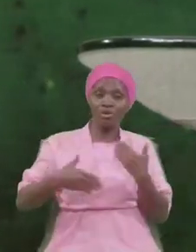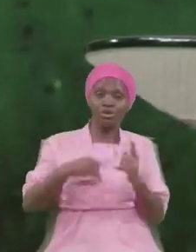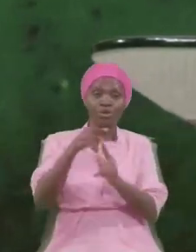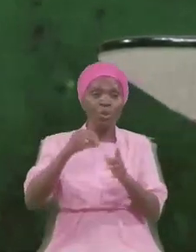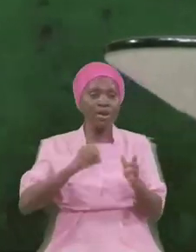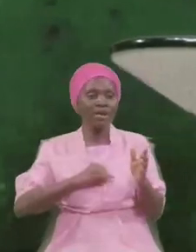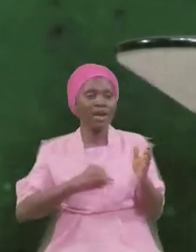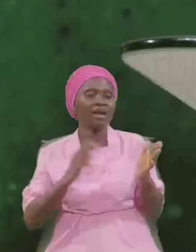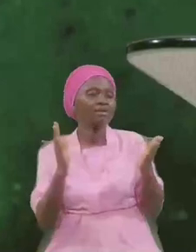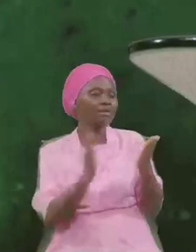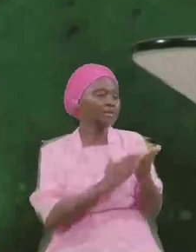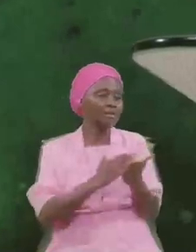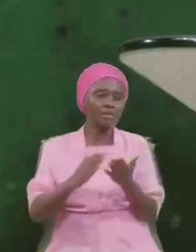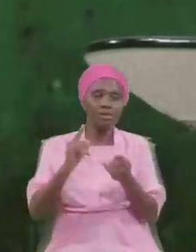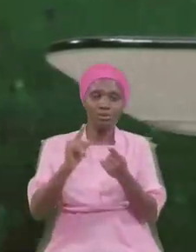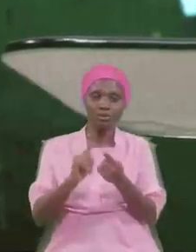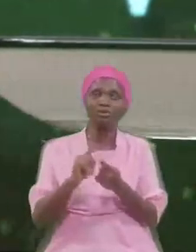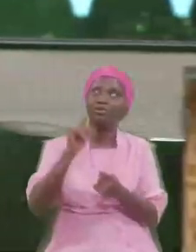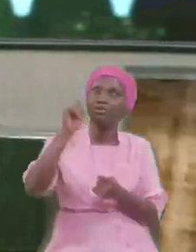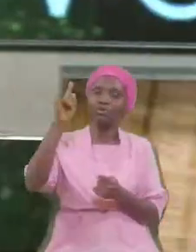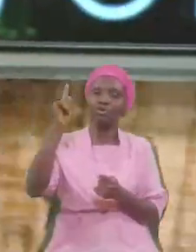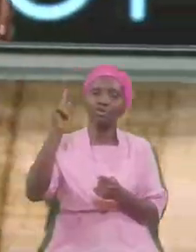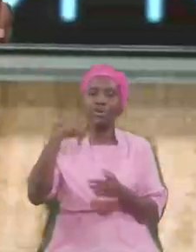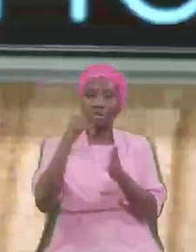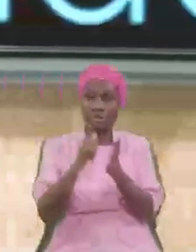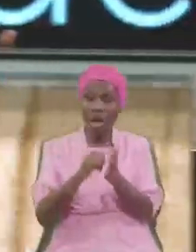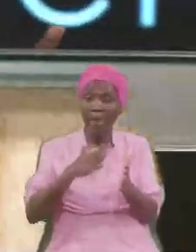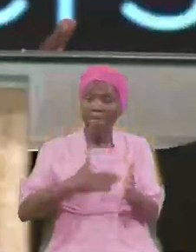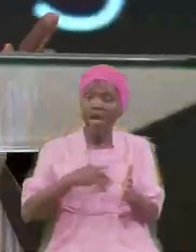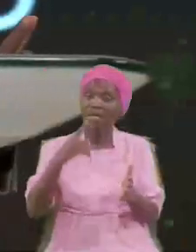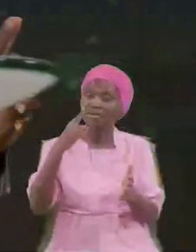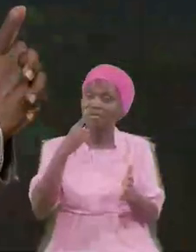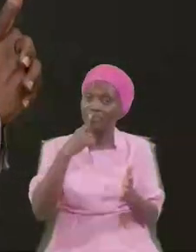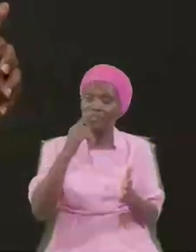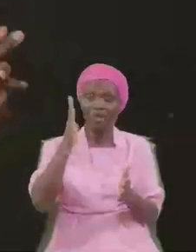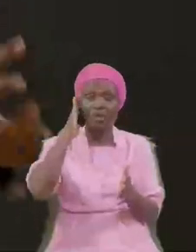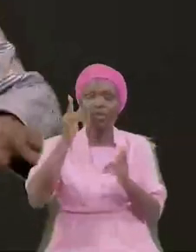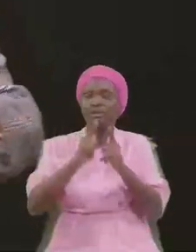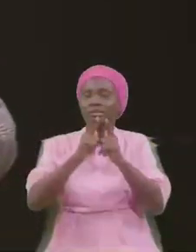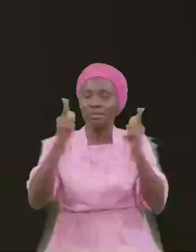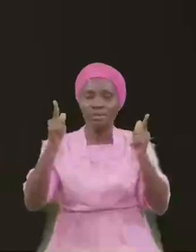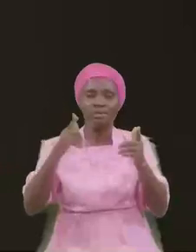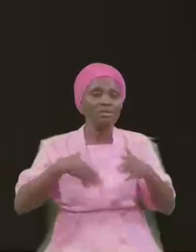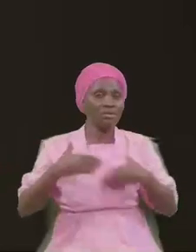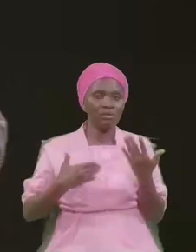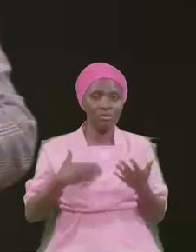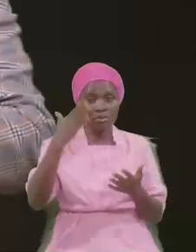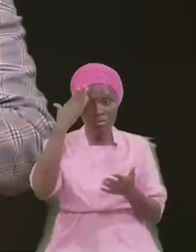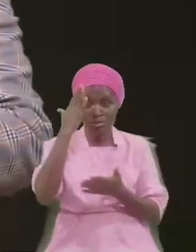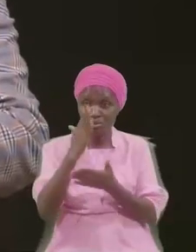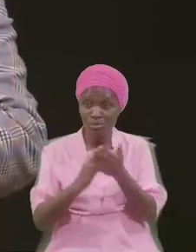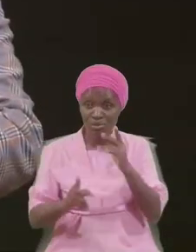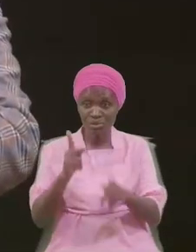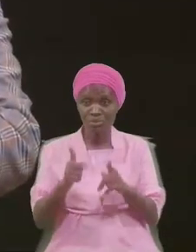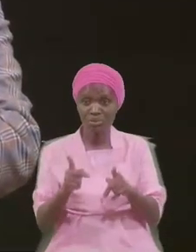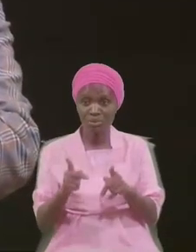lèvres, la joie dans mon âme. Il dit, en te célébrant, j'aurai la joie sur